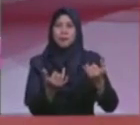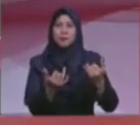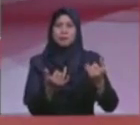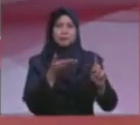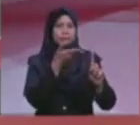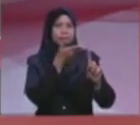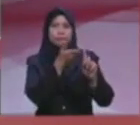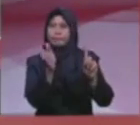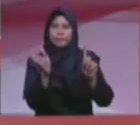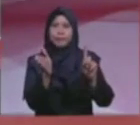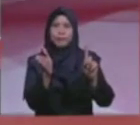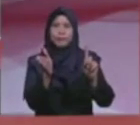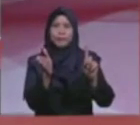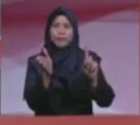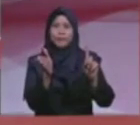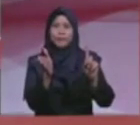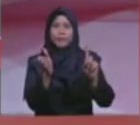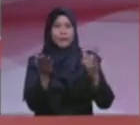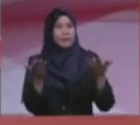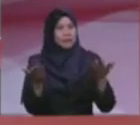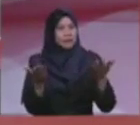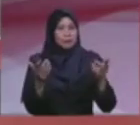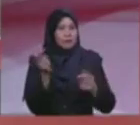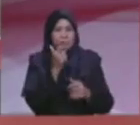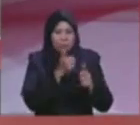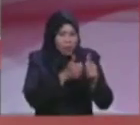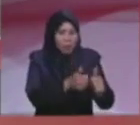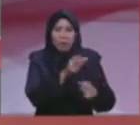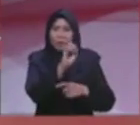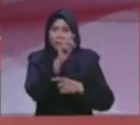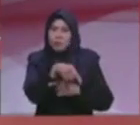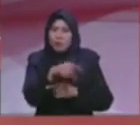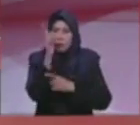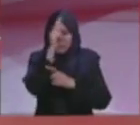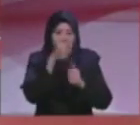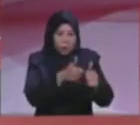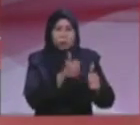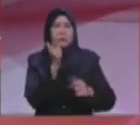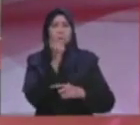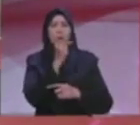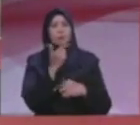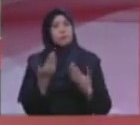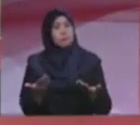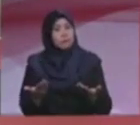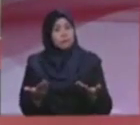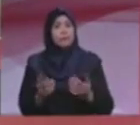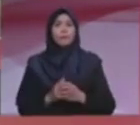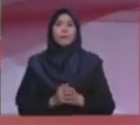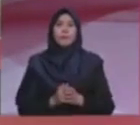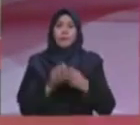engkar dari segi mematuhi siap SOP yang dikeluarkan oleh kerajaan. Daripada